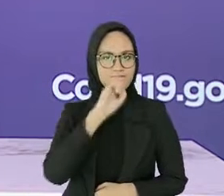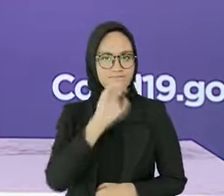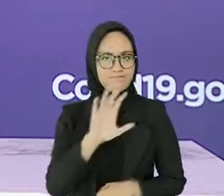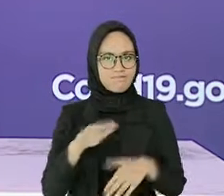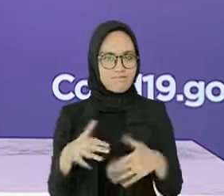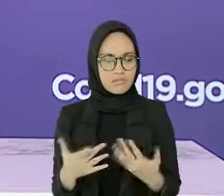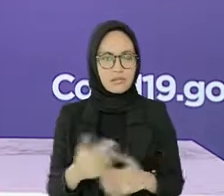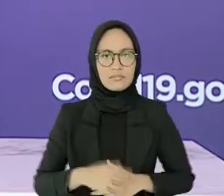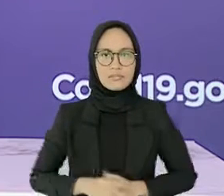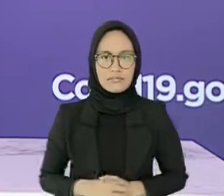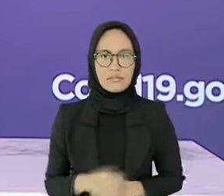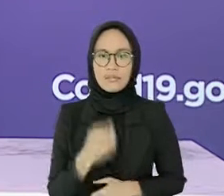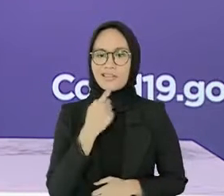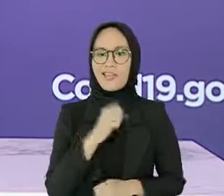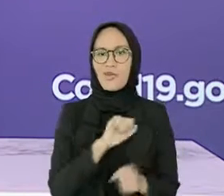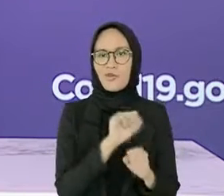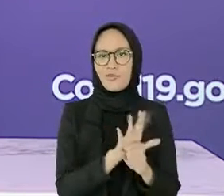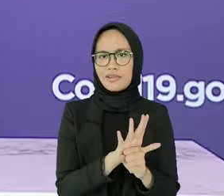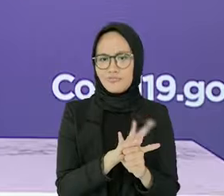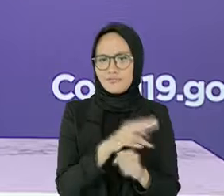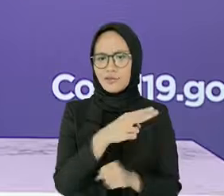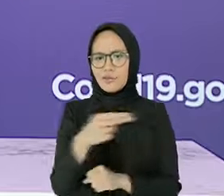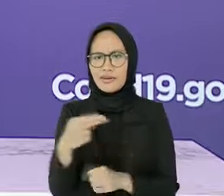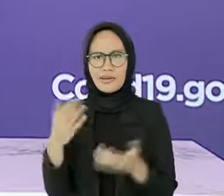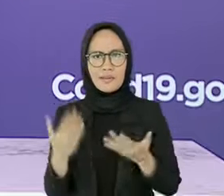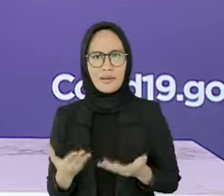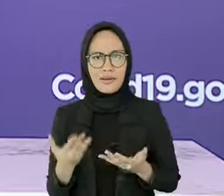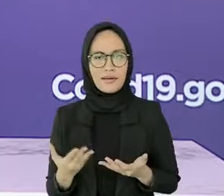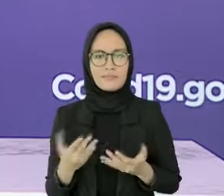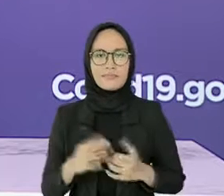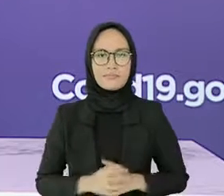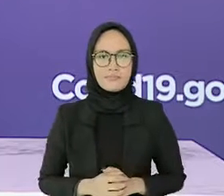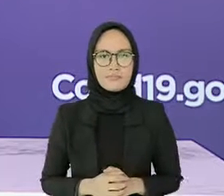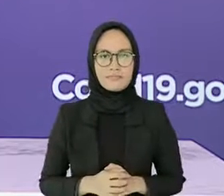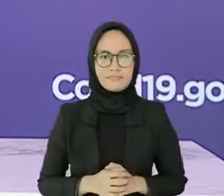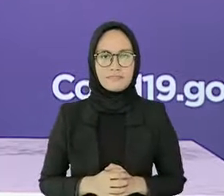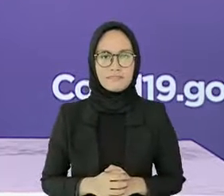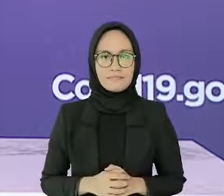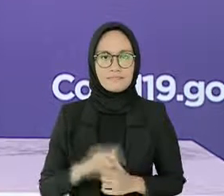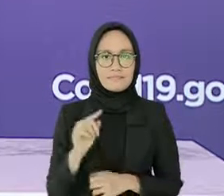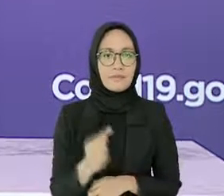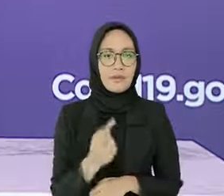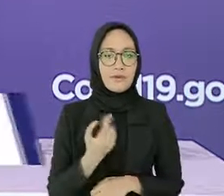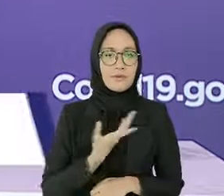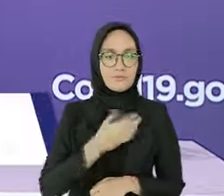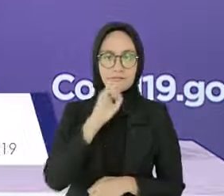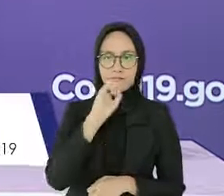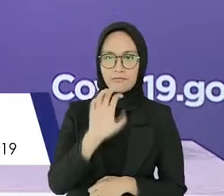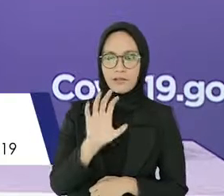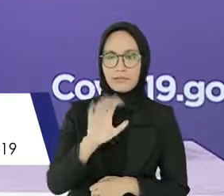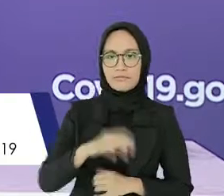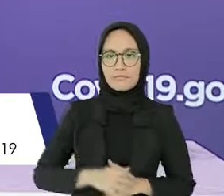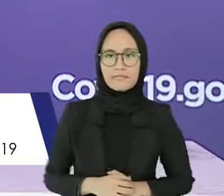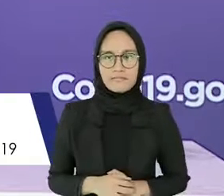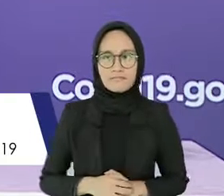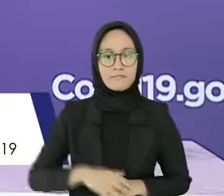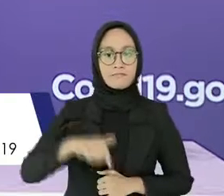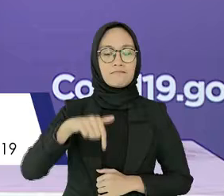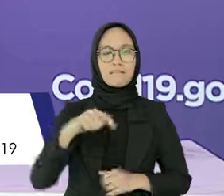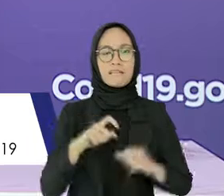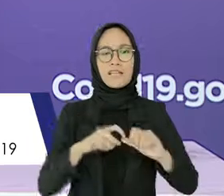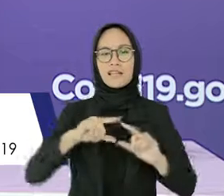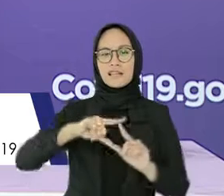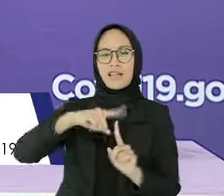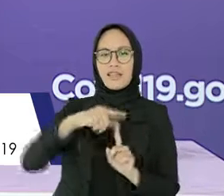menyampaikan perkembangan penanganan COVID-19 di Indonesia. Pertama-tama, dalam kesempatan ini, Satgas